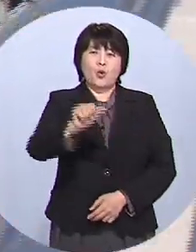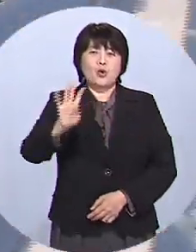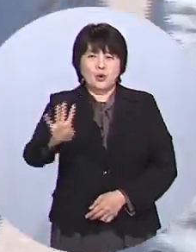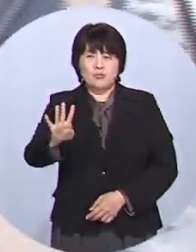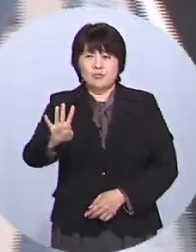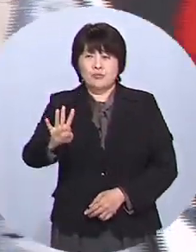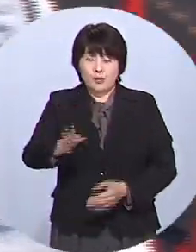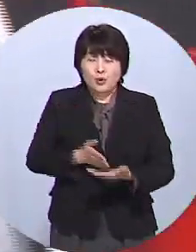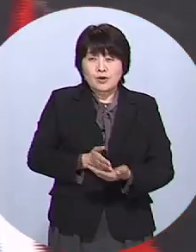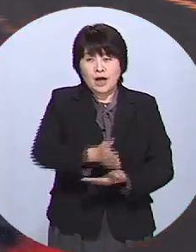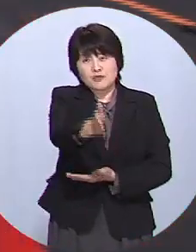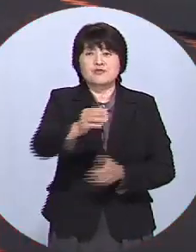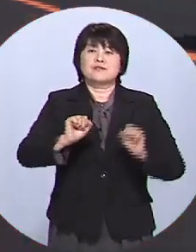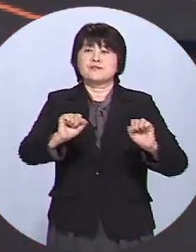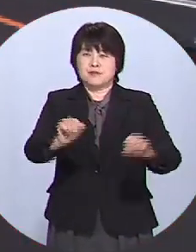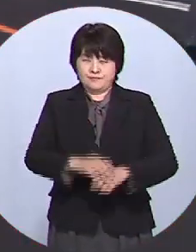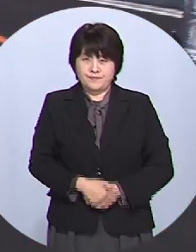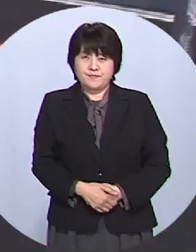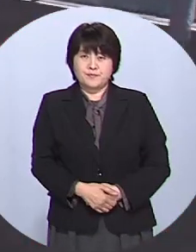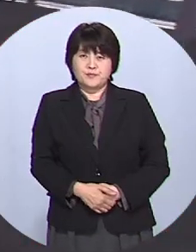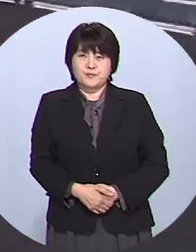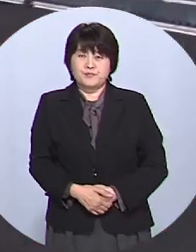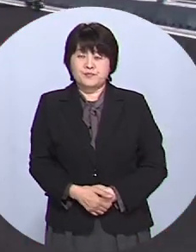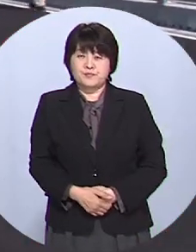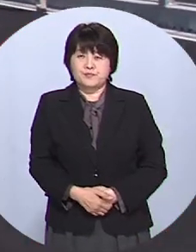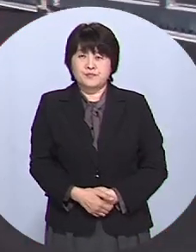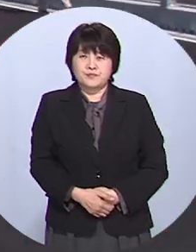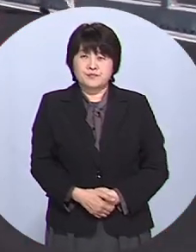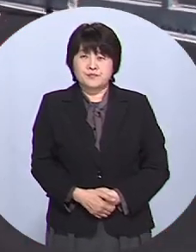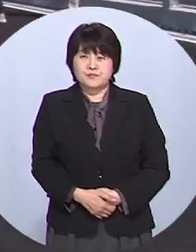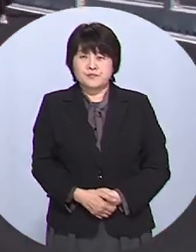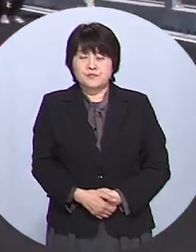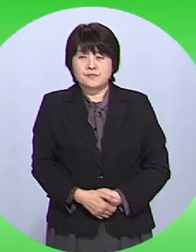川辺バイパスが開通します。